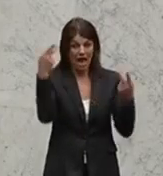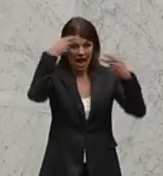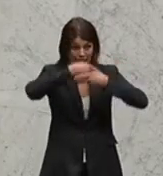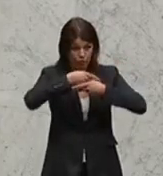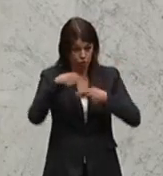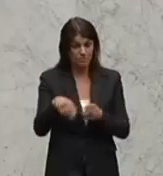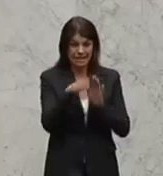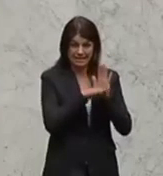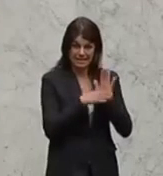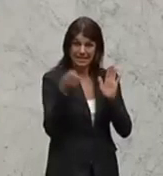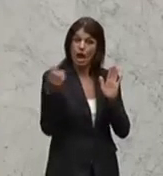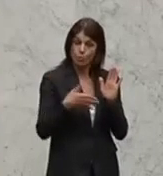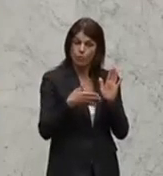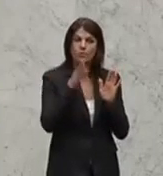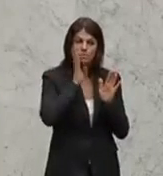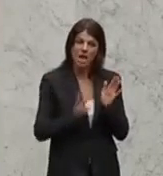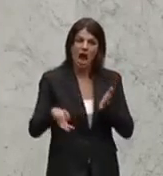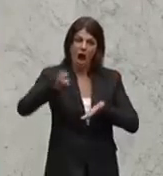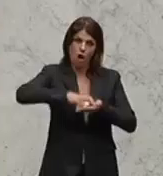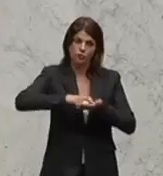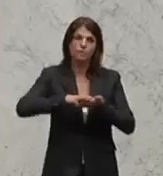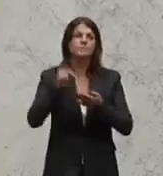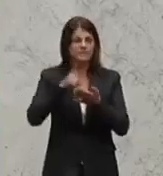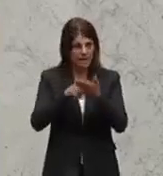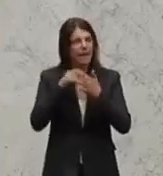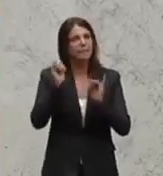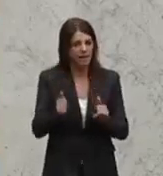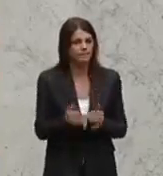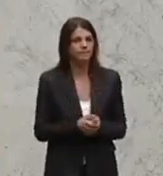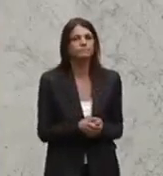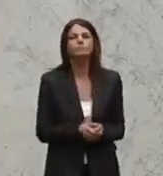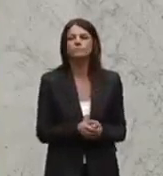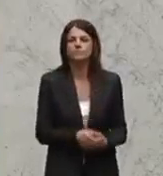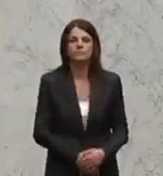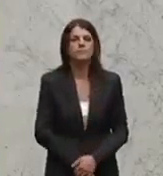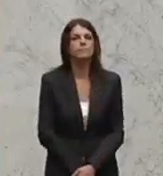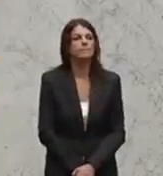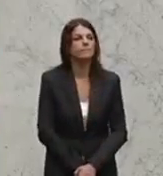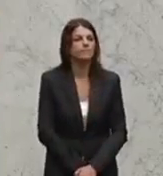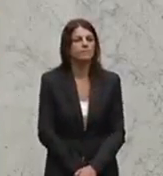Teil des Gesetzentwurfs zustimmen, um ein bejahendes Zeichen.